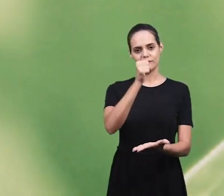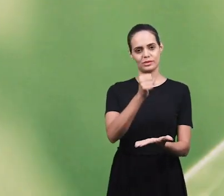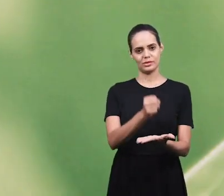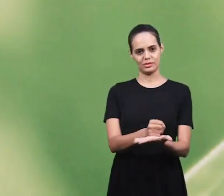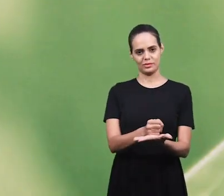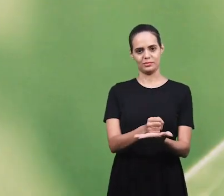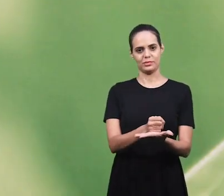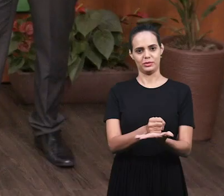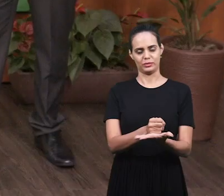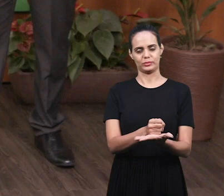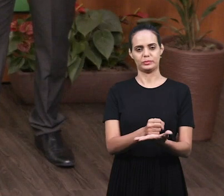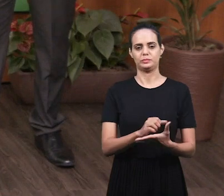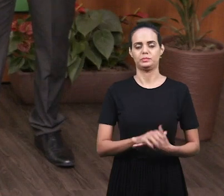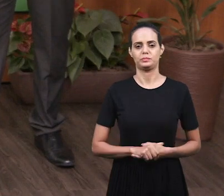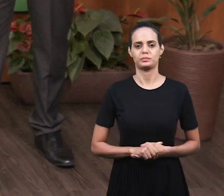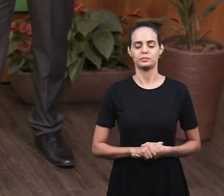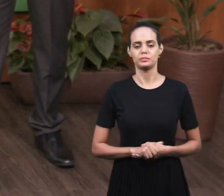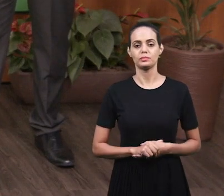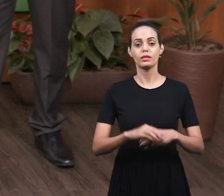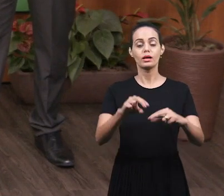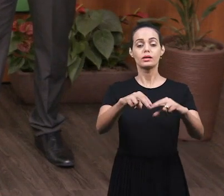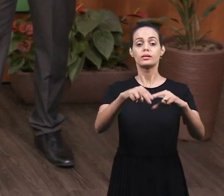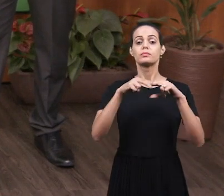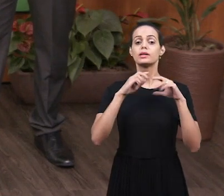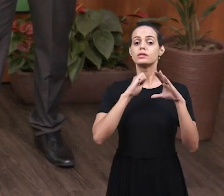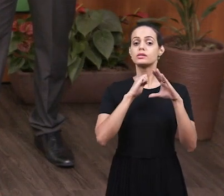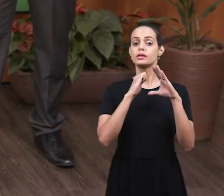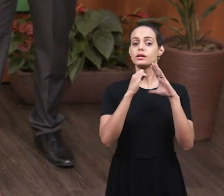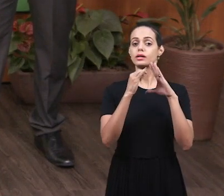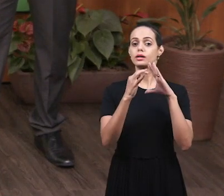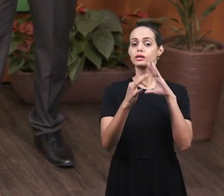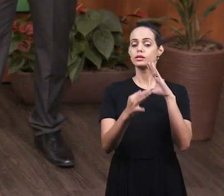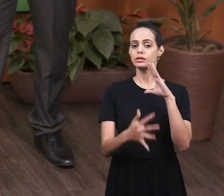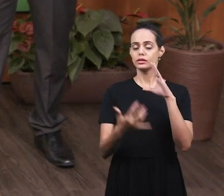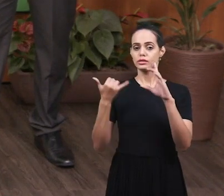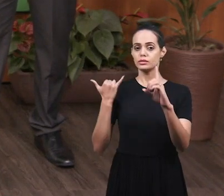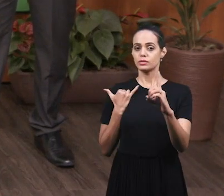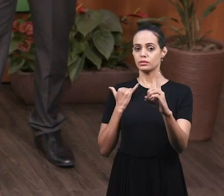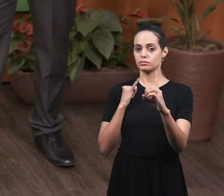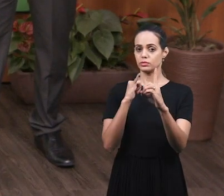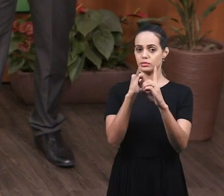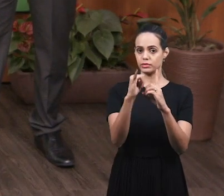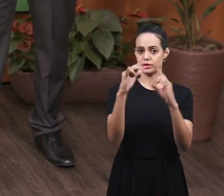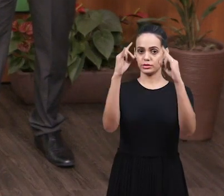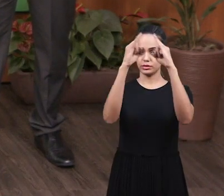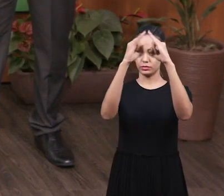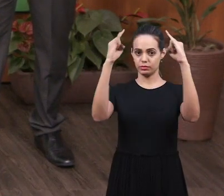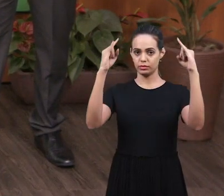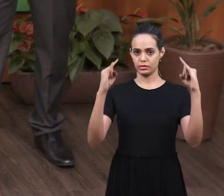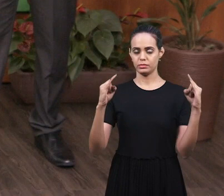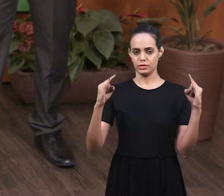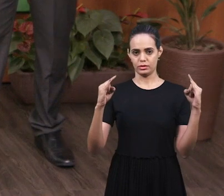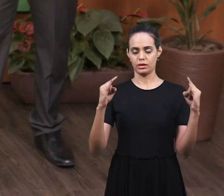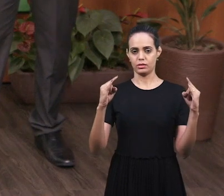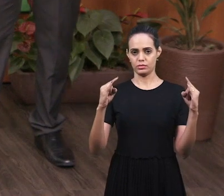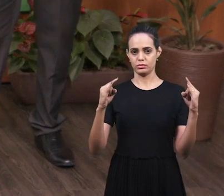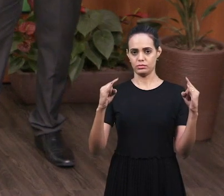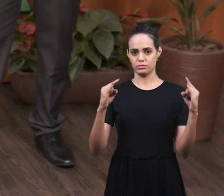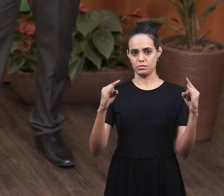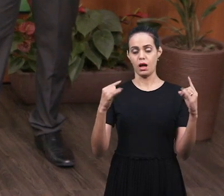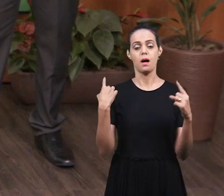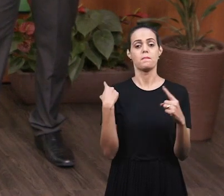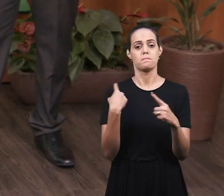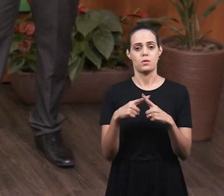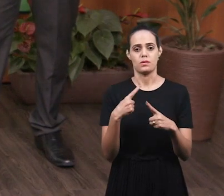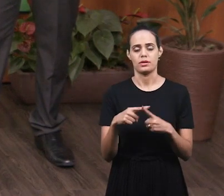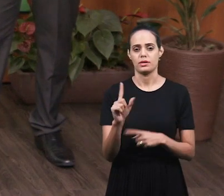Testament, à travers les caractéristiques prophétiques du tabernacle. Une